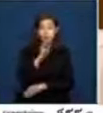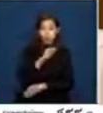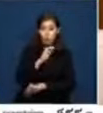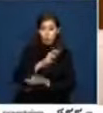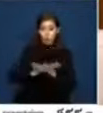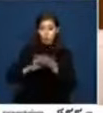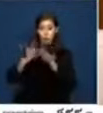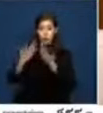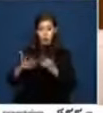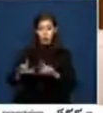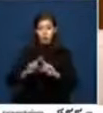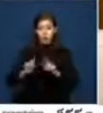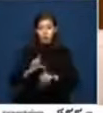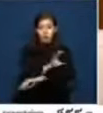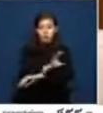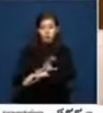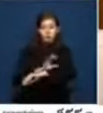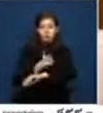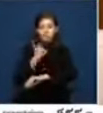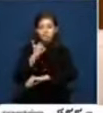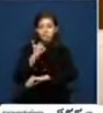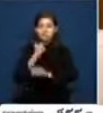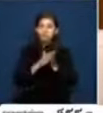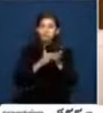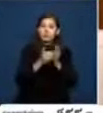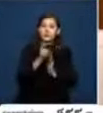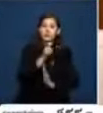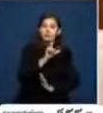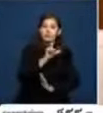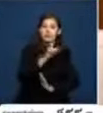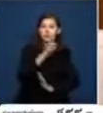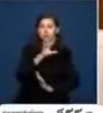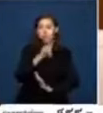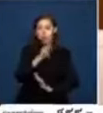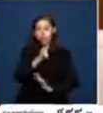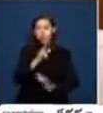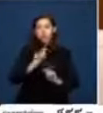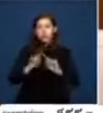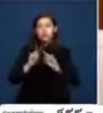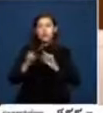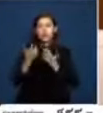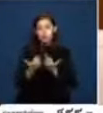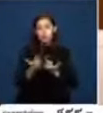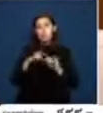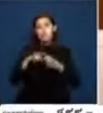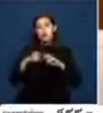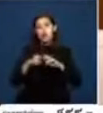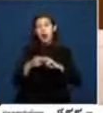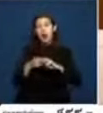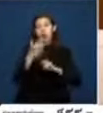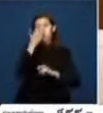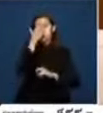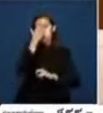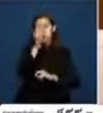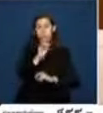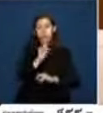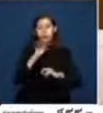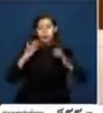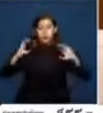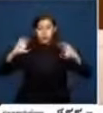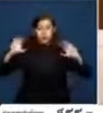อยู่จะต้องมีการชดเชยรายได้ให้กับผู้ประกอบการให้เป็นไปตาม